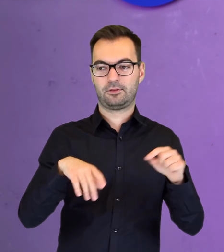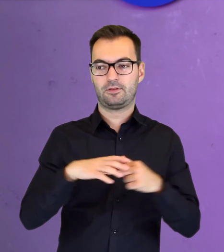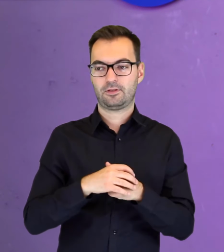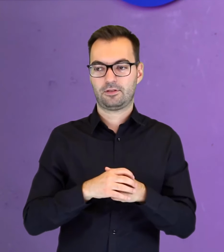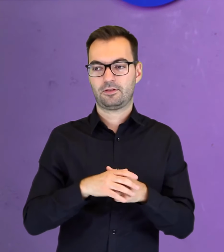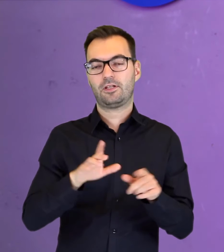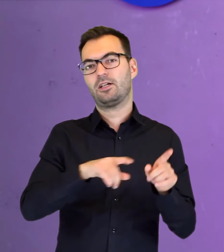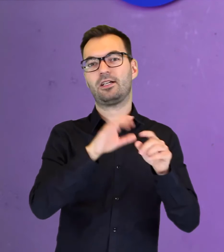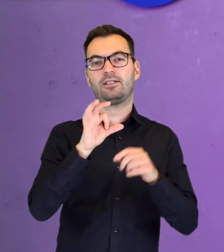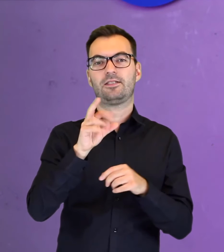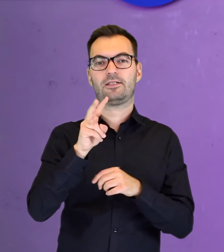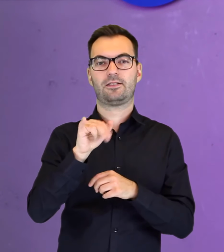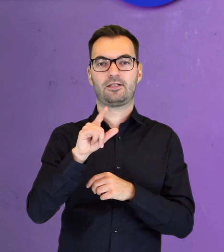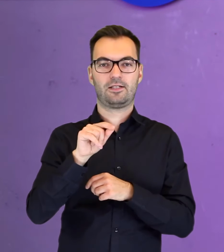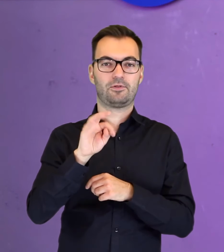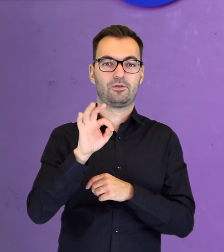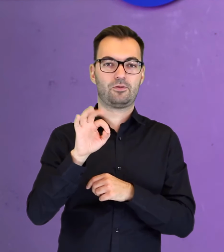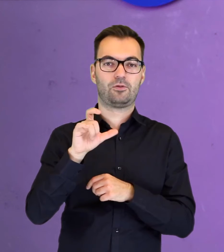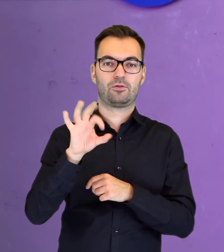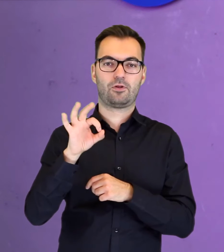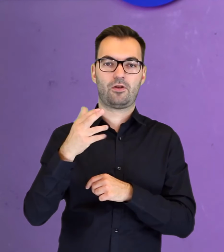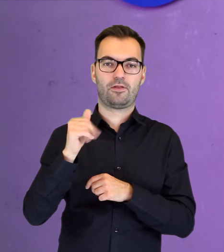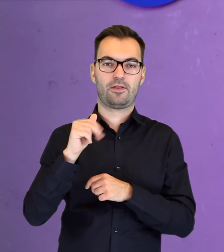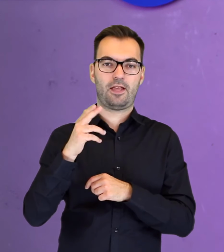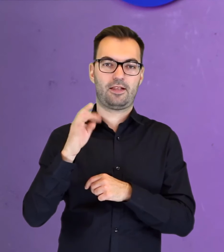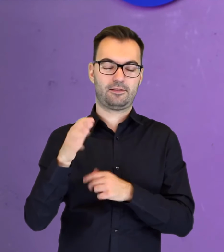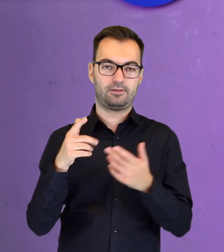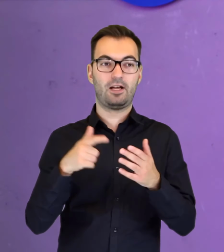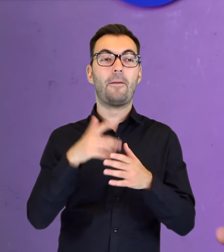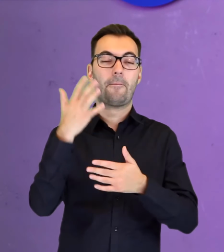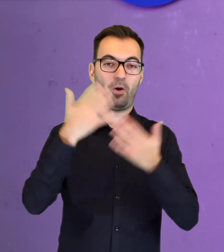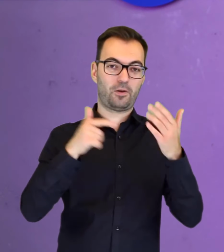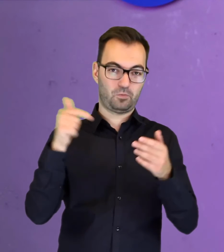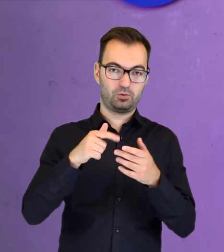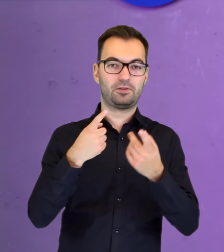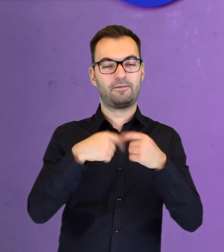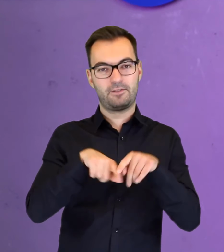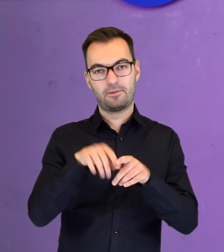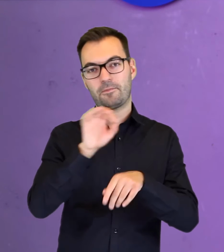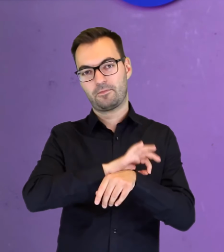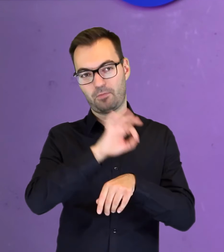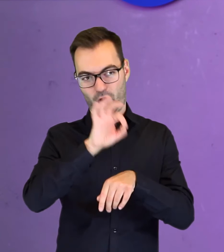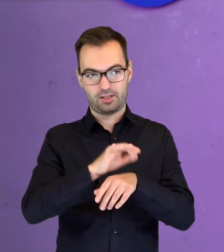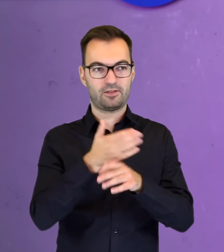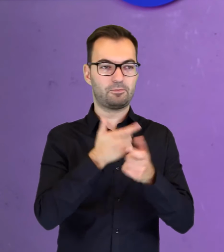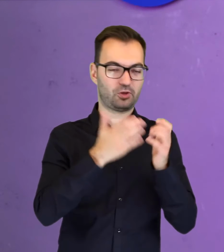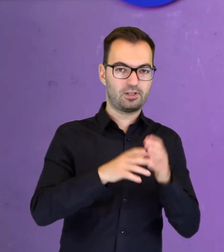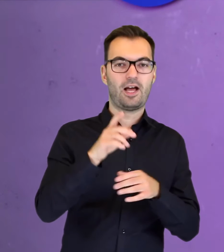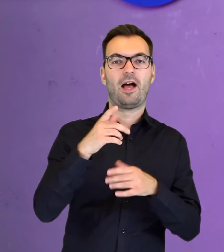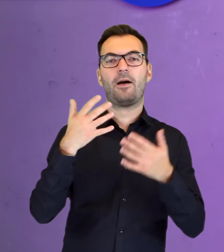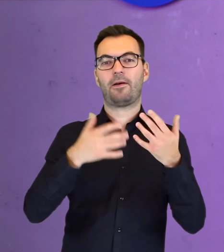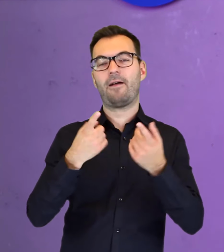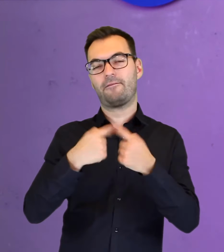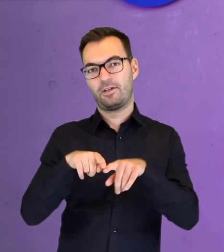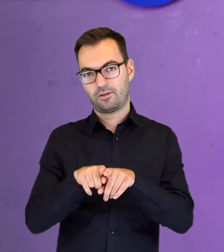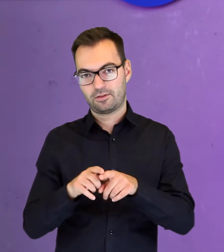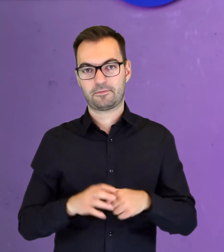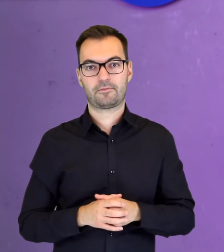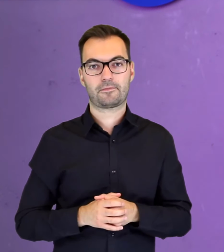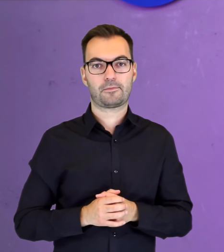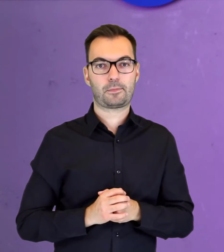330 malinkami klikasz sobie Tab pojawiać się nagle Skip to content i człowiek programista musi to